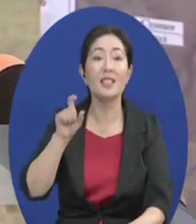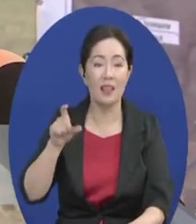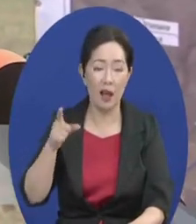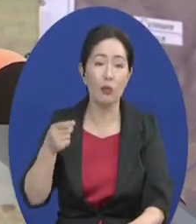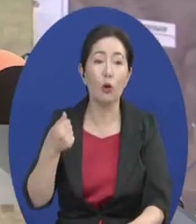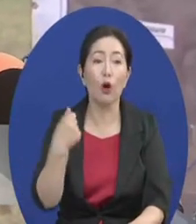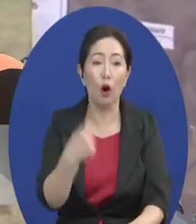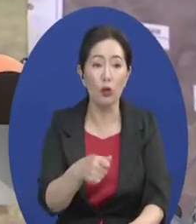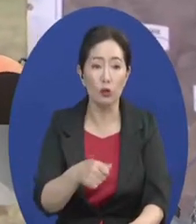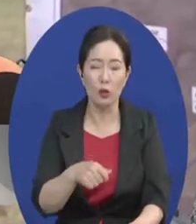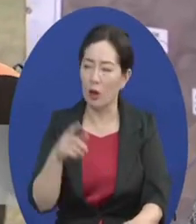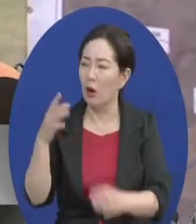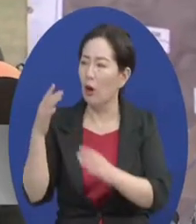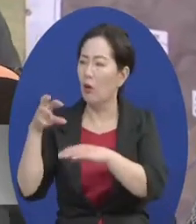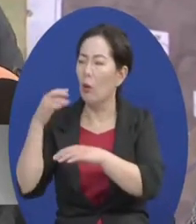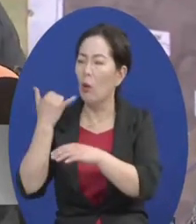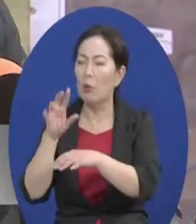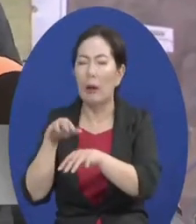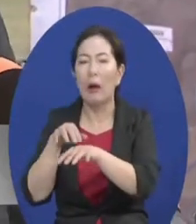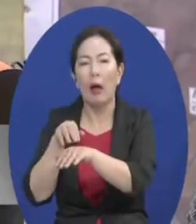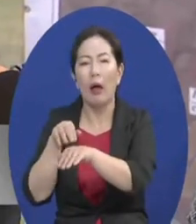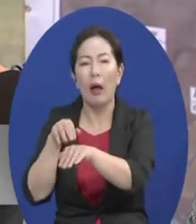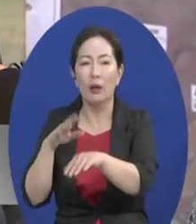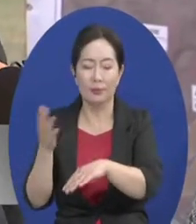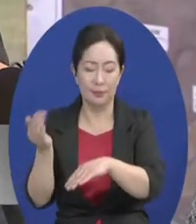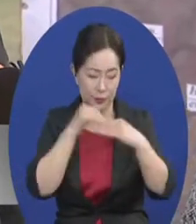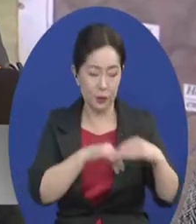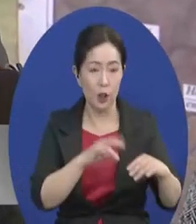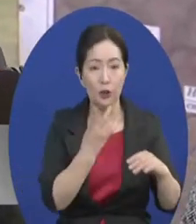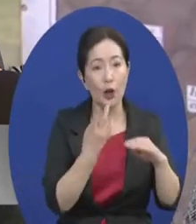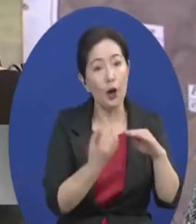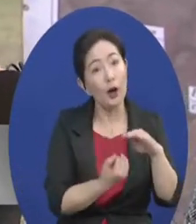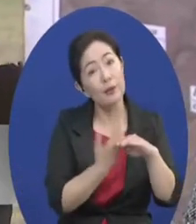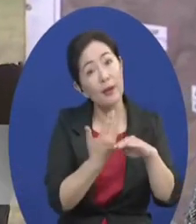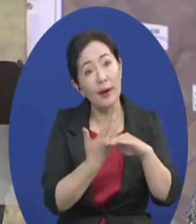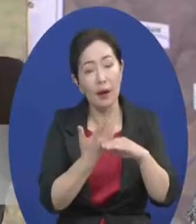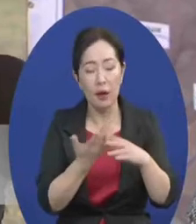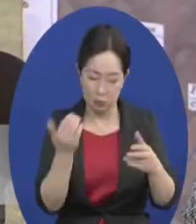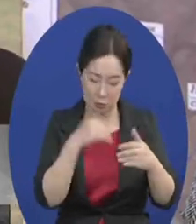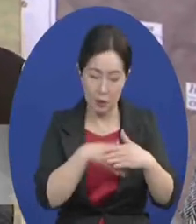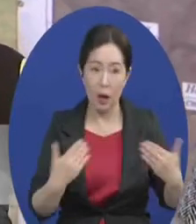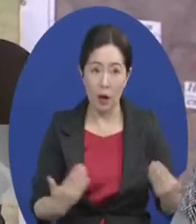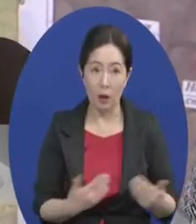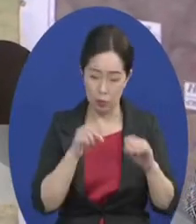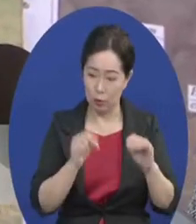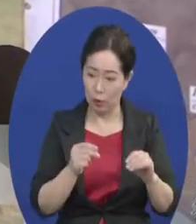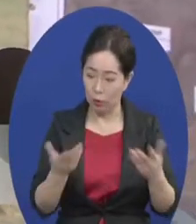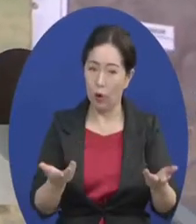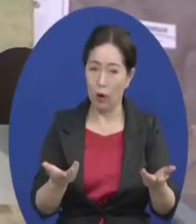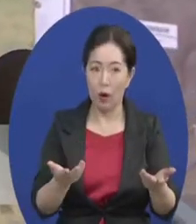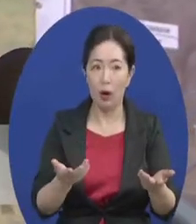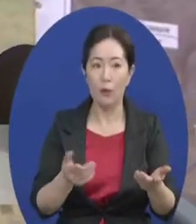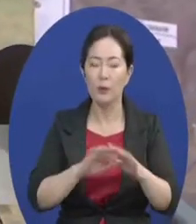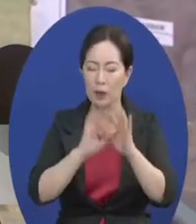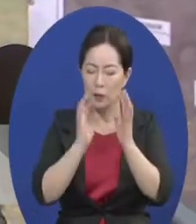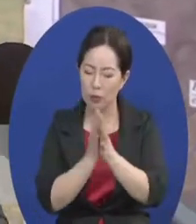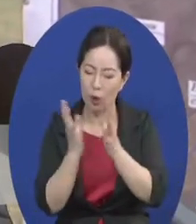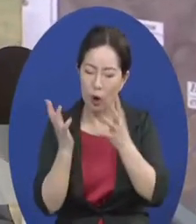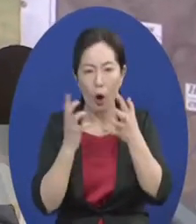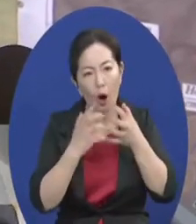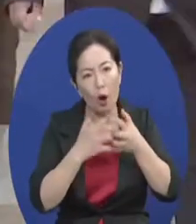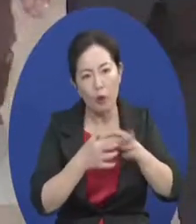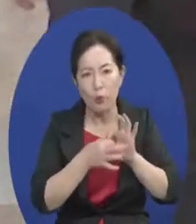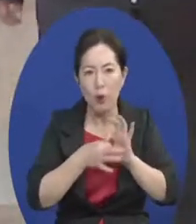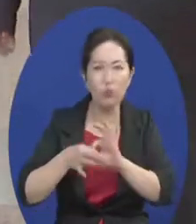донд байж хаар энэ үрчрээд одоо нарийн ногоо тариад тийм бас нийслэлчүүдэд уриалж байна. Ийм байдлаар үүд ингээд бүх зүйлүүдийг ингээд